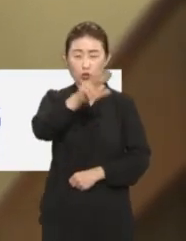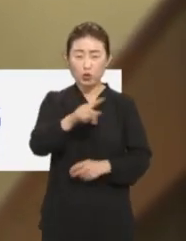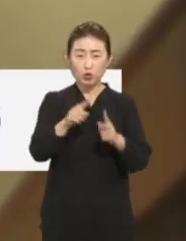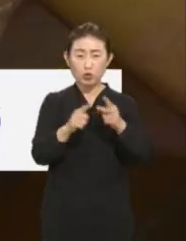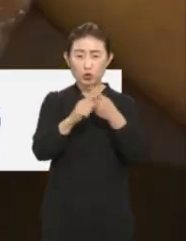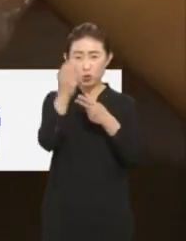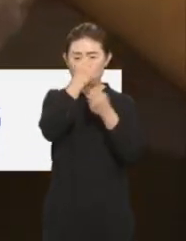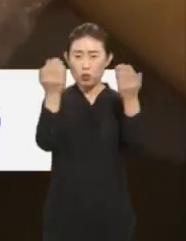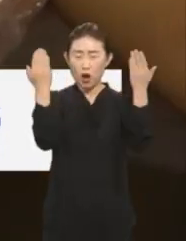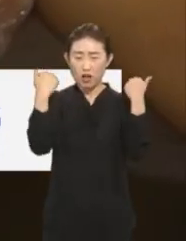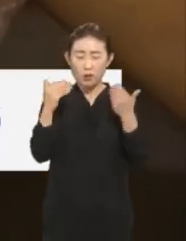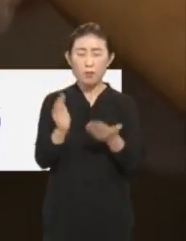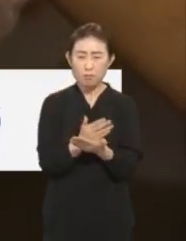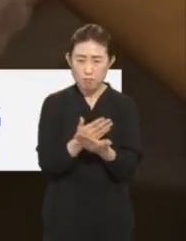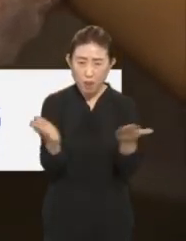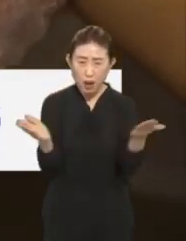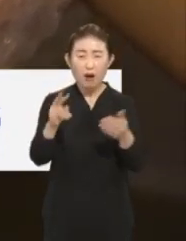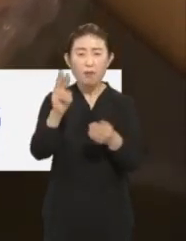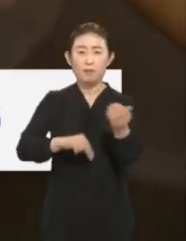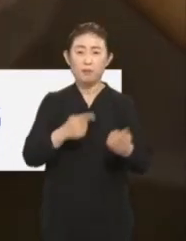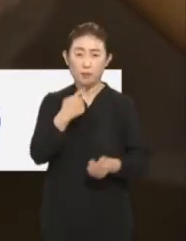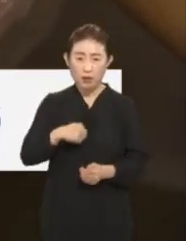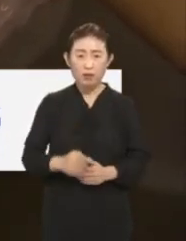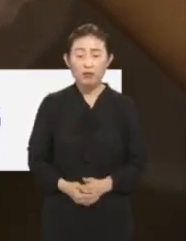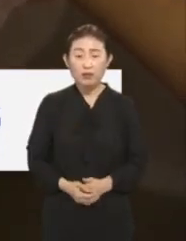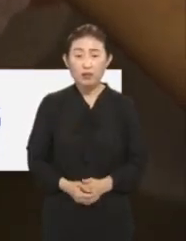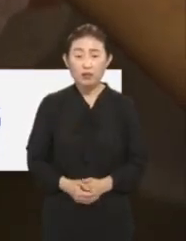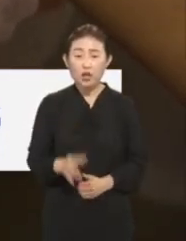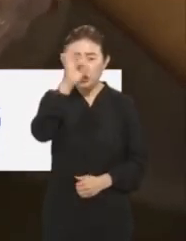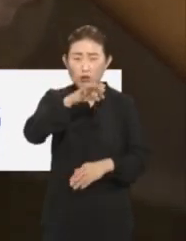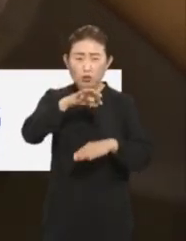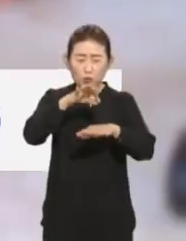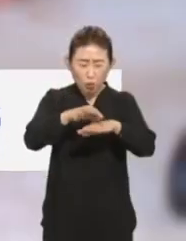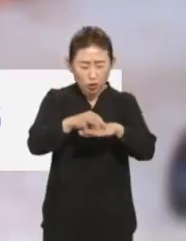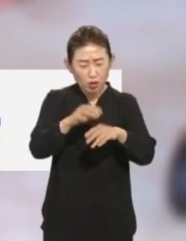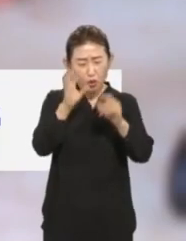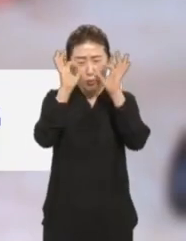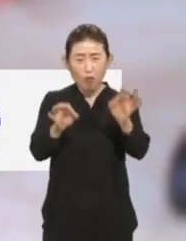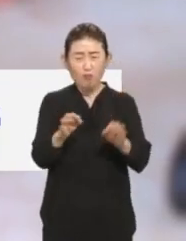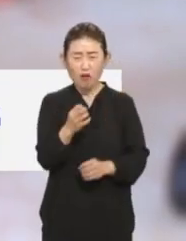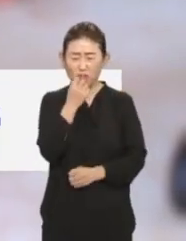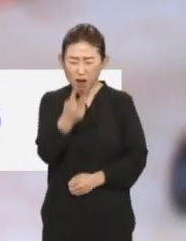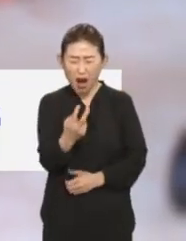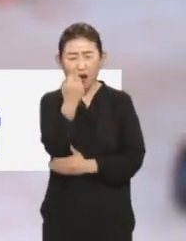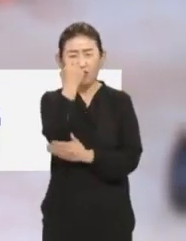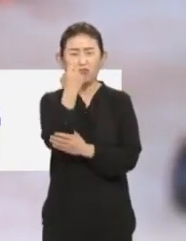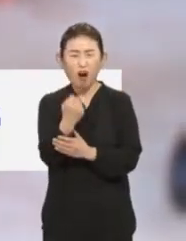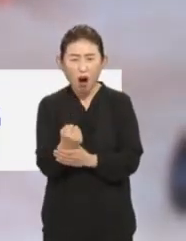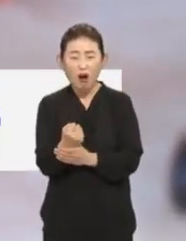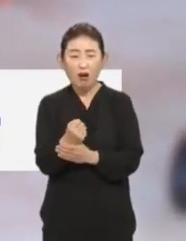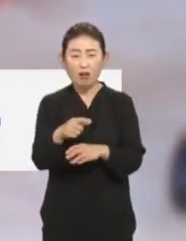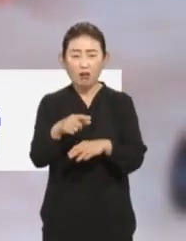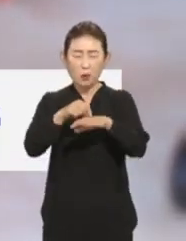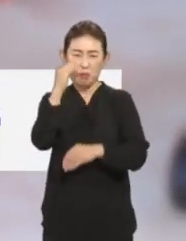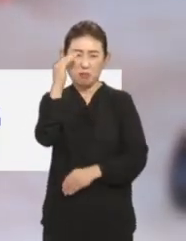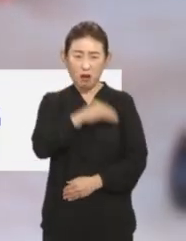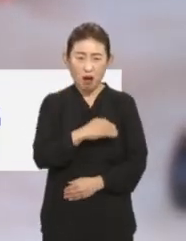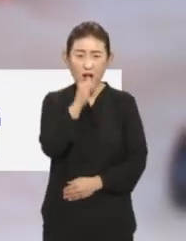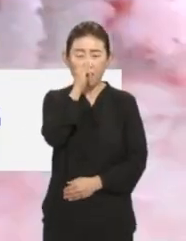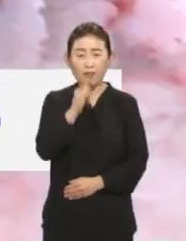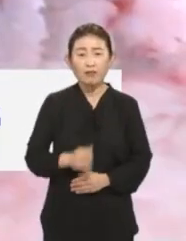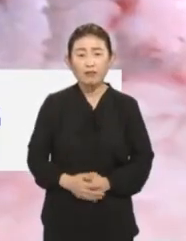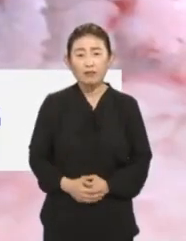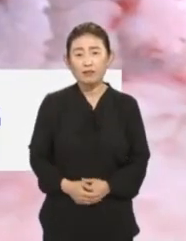급식업체에 공급한 혐의를 받고 있습니다 납품한 돼지고기 가운데 일부는 악취가 나는 등 품질이 좋지 않은 것으로